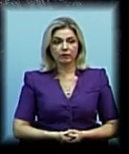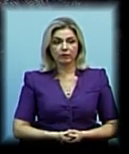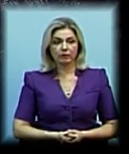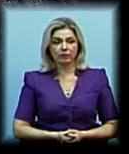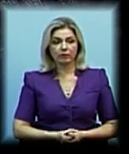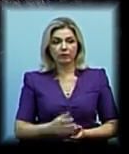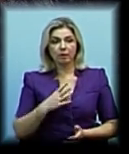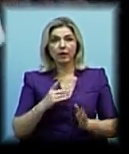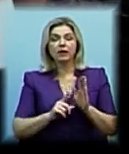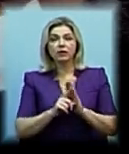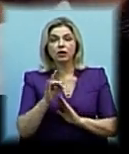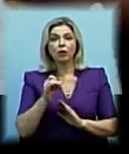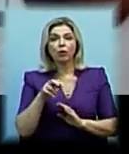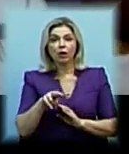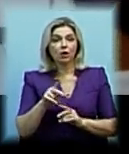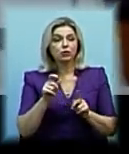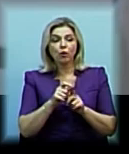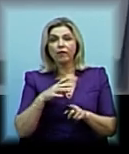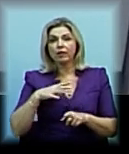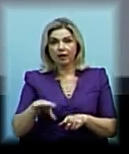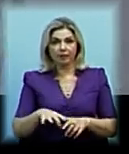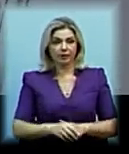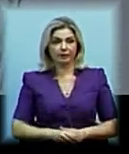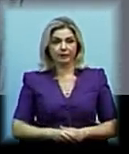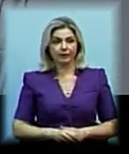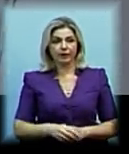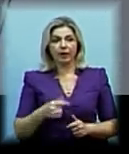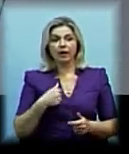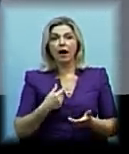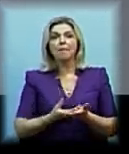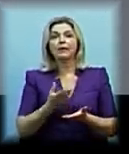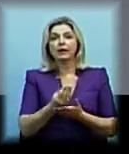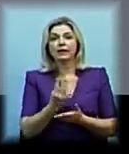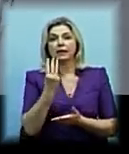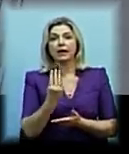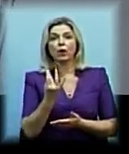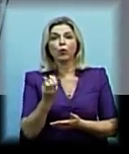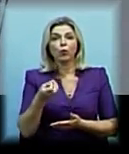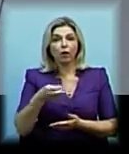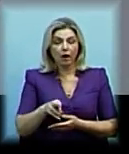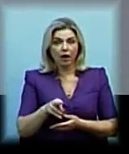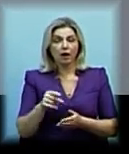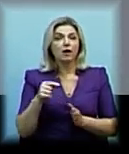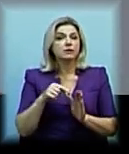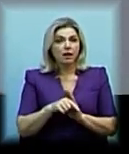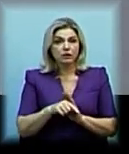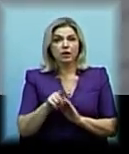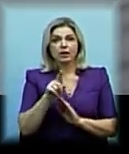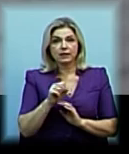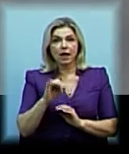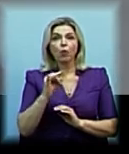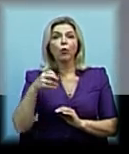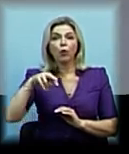началі липня? Ні слова не було, да? От я оплатив 3 июля. От, значить, за липень